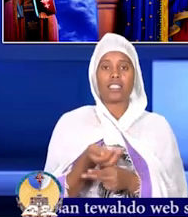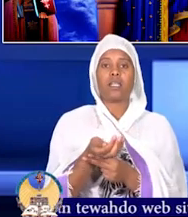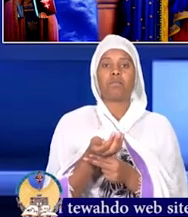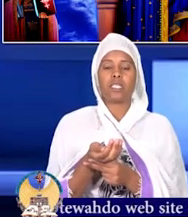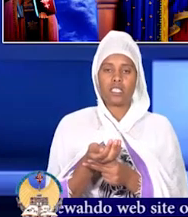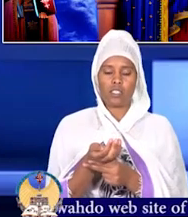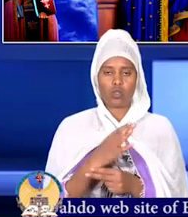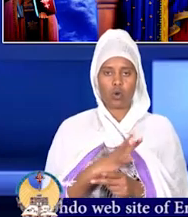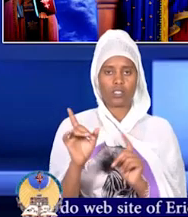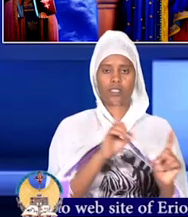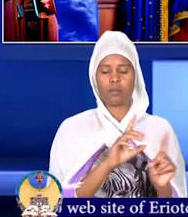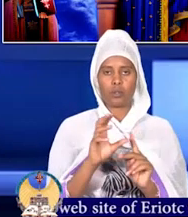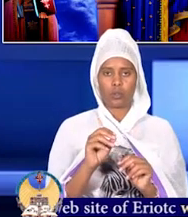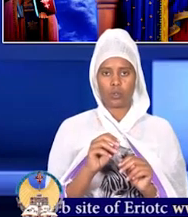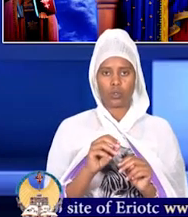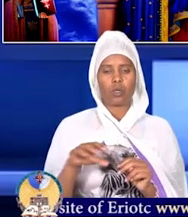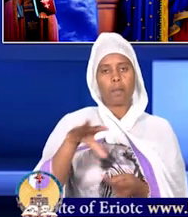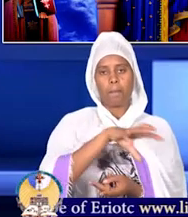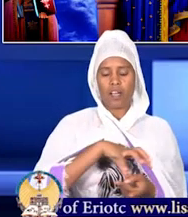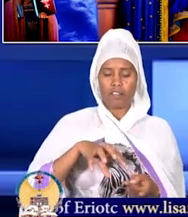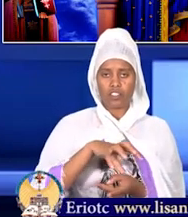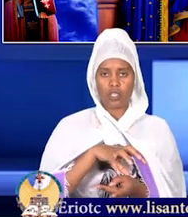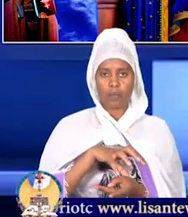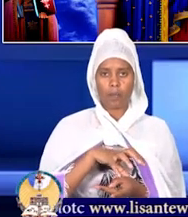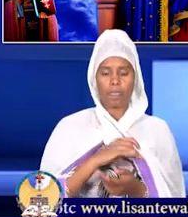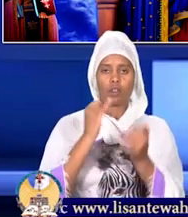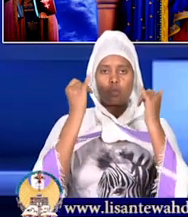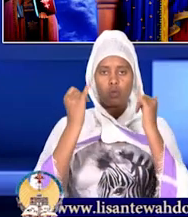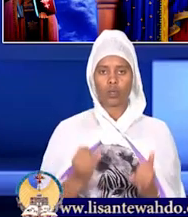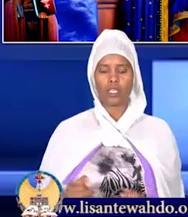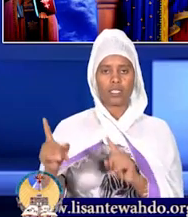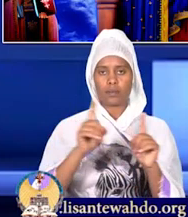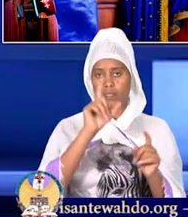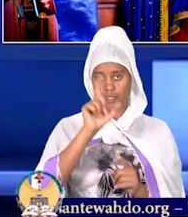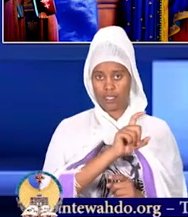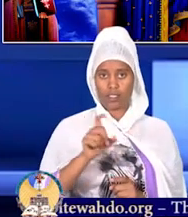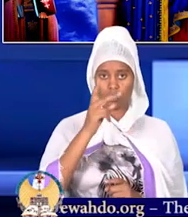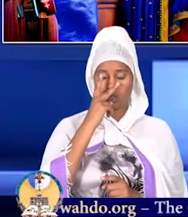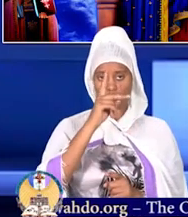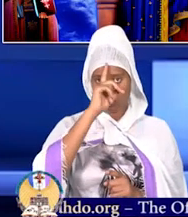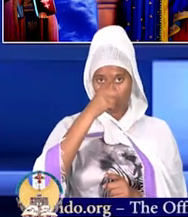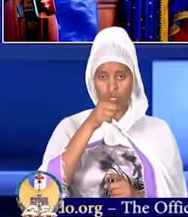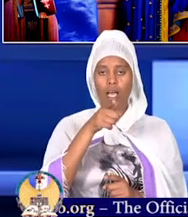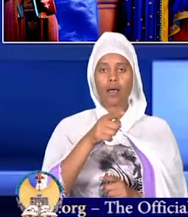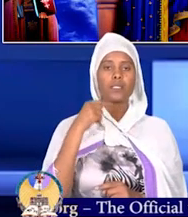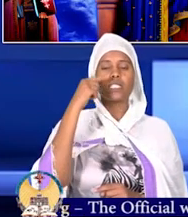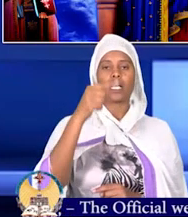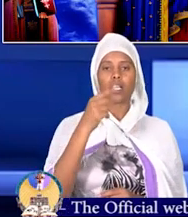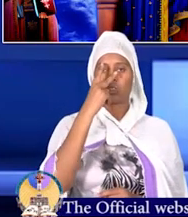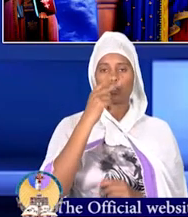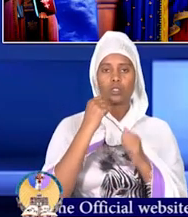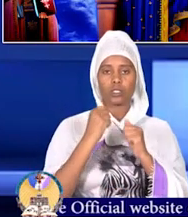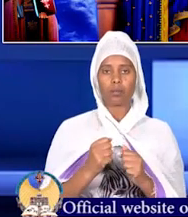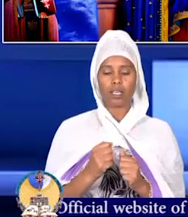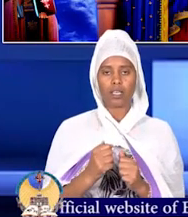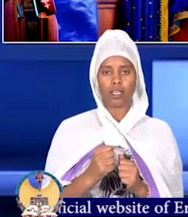ዘማልድ ዝልምን ኣካል እዩ። ብሓፈሻ ክቡራን ህዝበ ክርስቲያን ኣብዚ